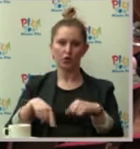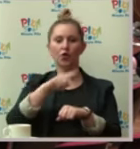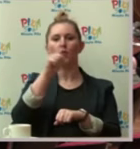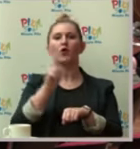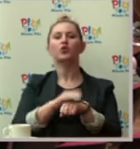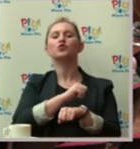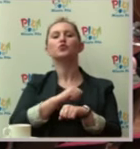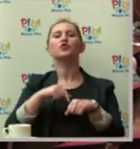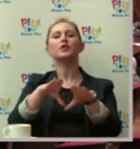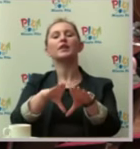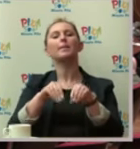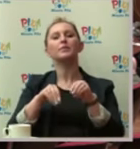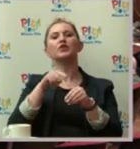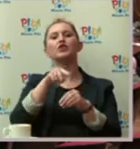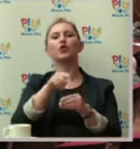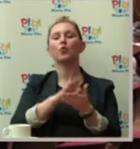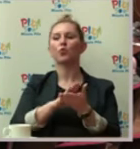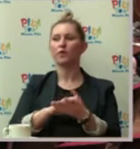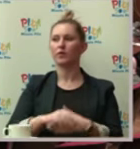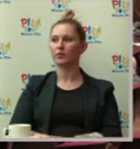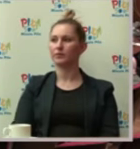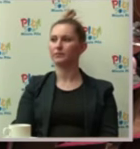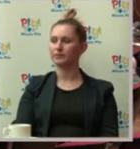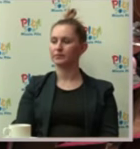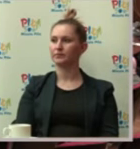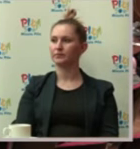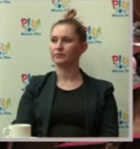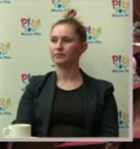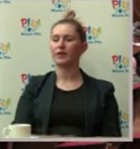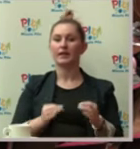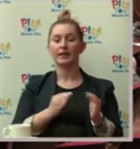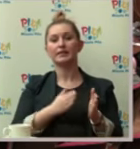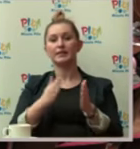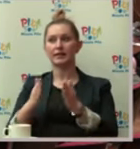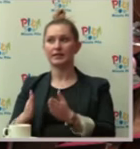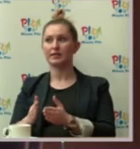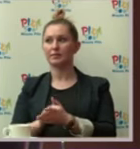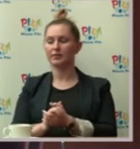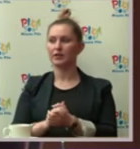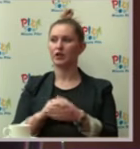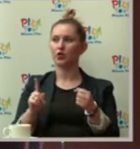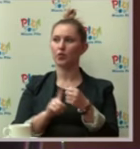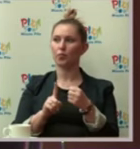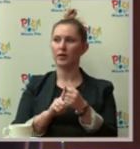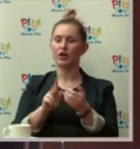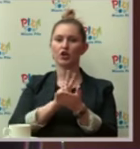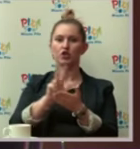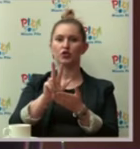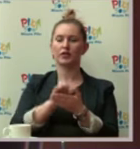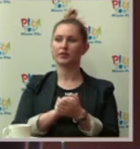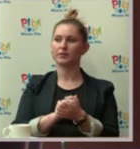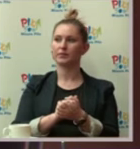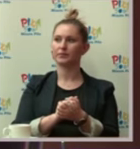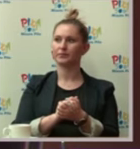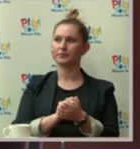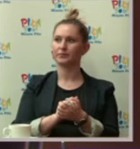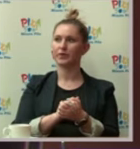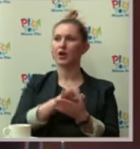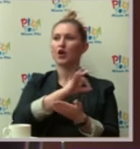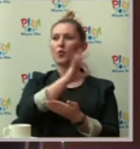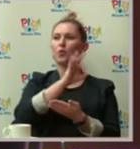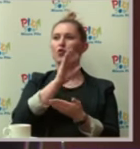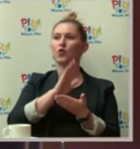Stwierdzam, że uchwała została przyjęta jednomyślnie. Teraz przed nami kolejny, 13 punkt porządku obrad. Jest to